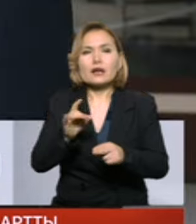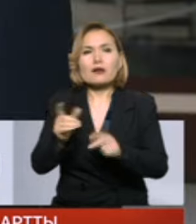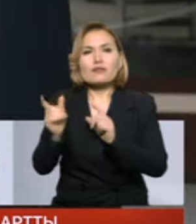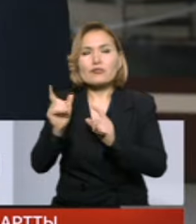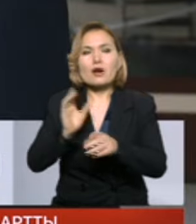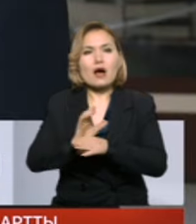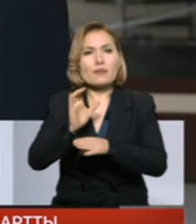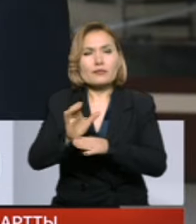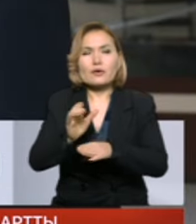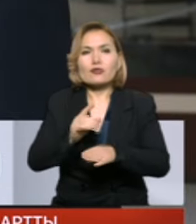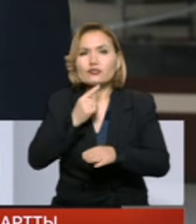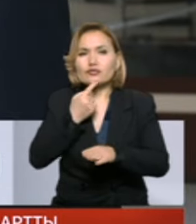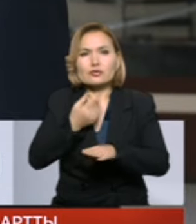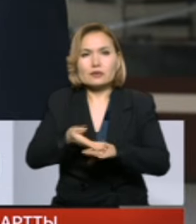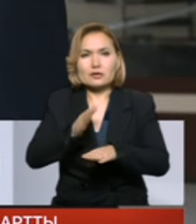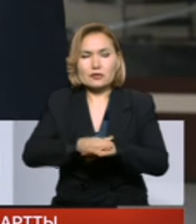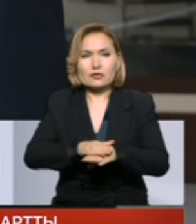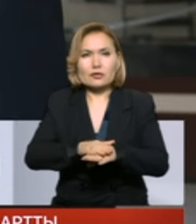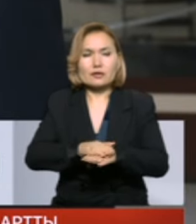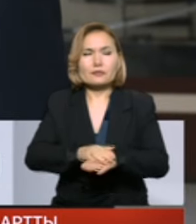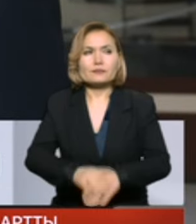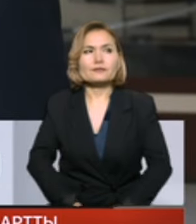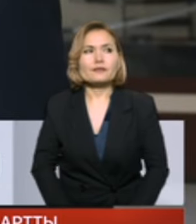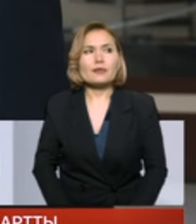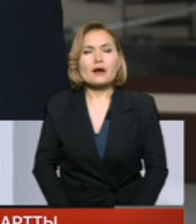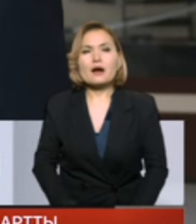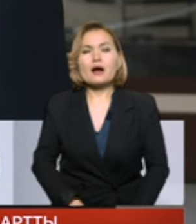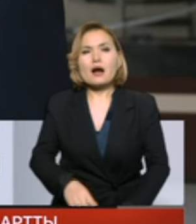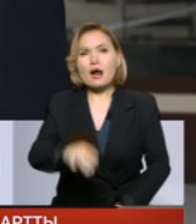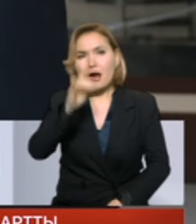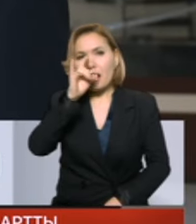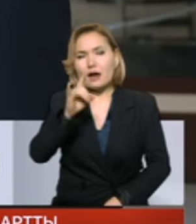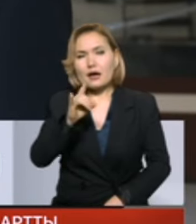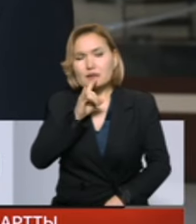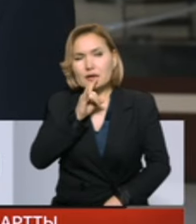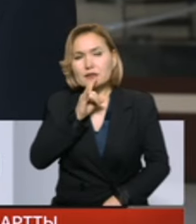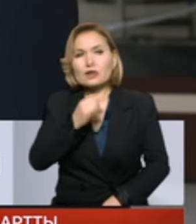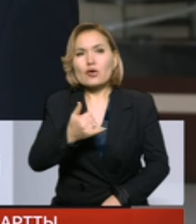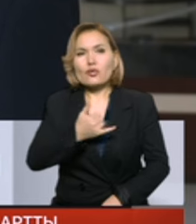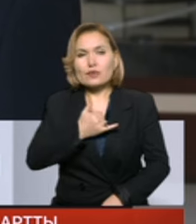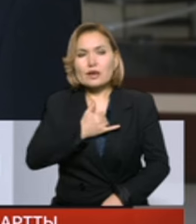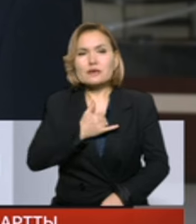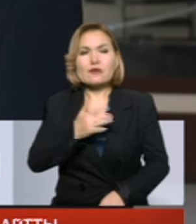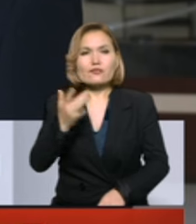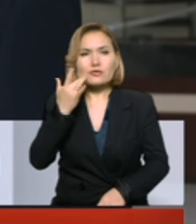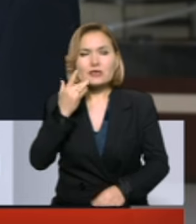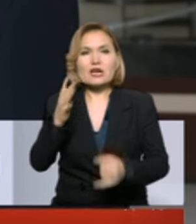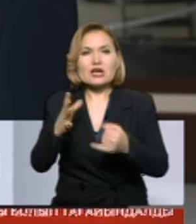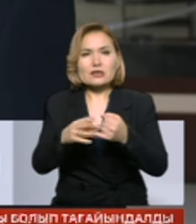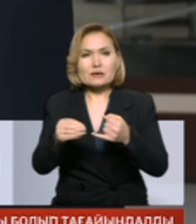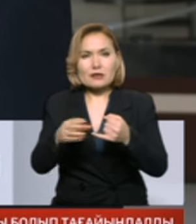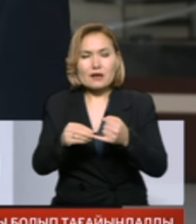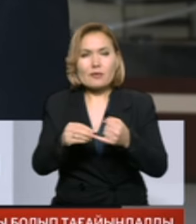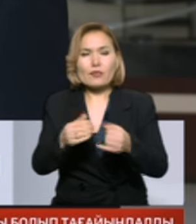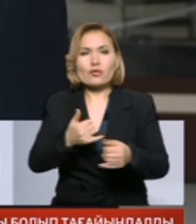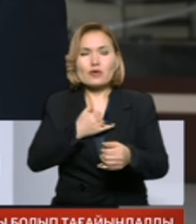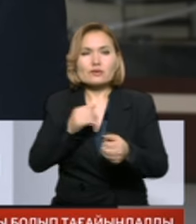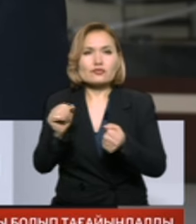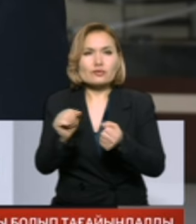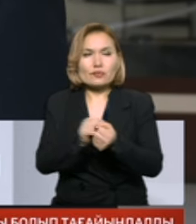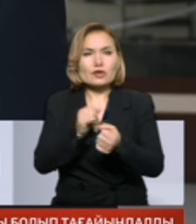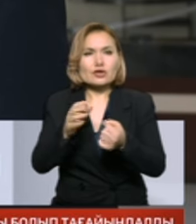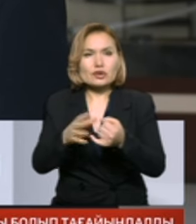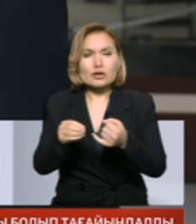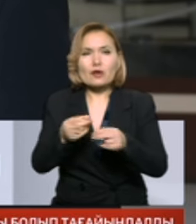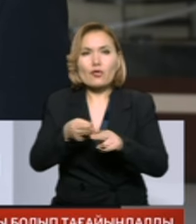емес. Біздің Қазақстан теңізге шығатын жолы жоқ болғандықтан біз тек Иран арқылы